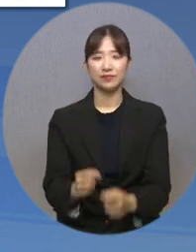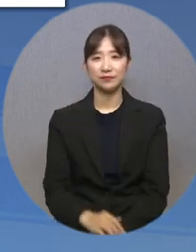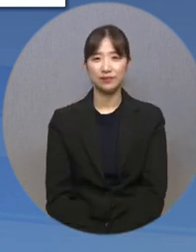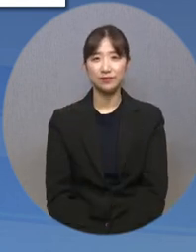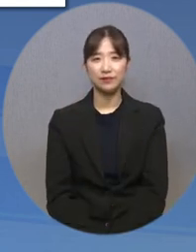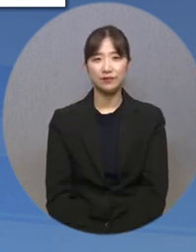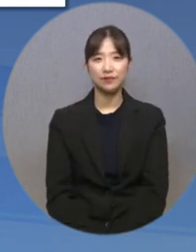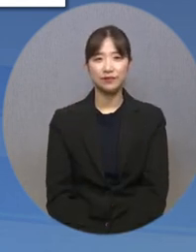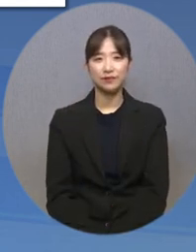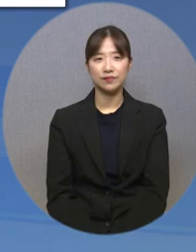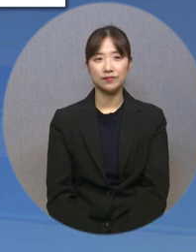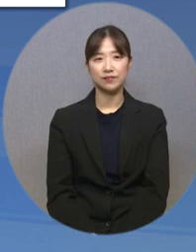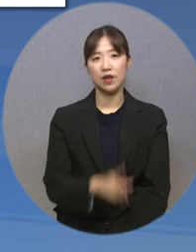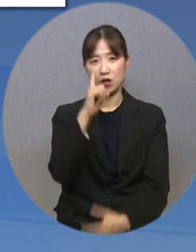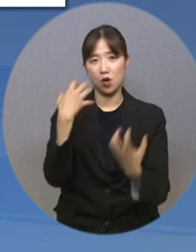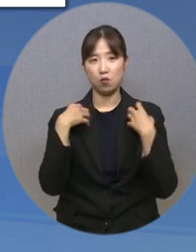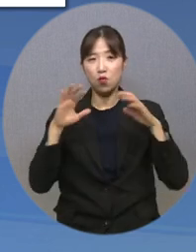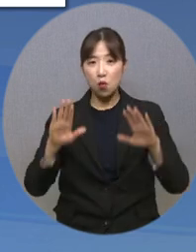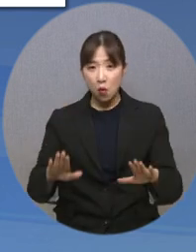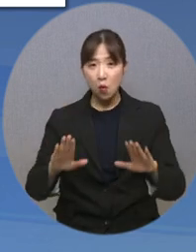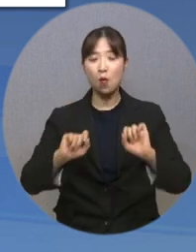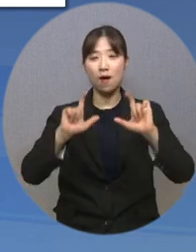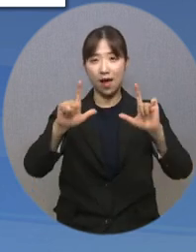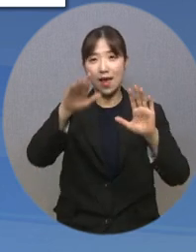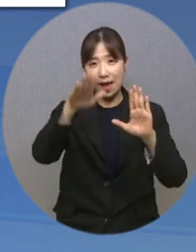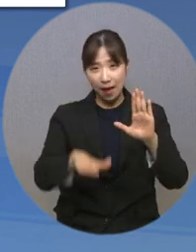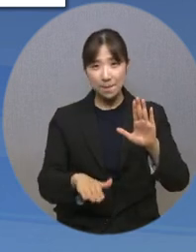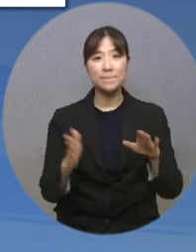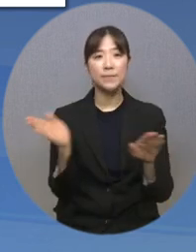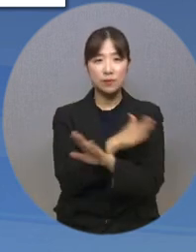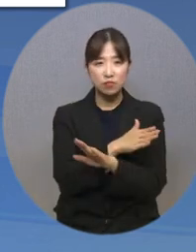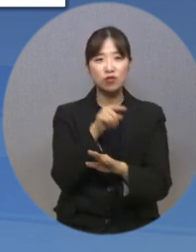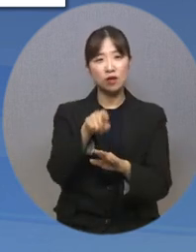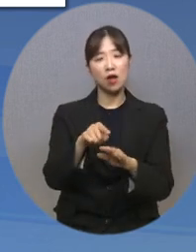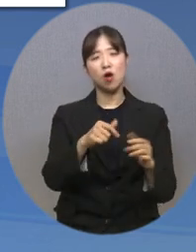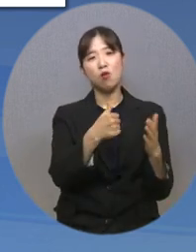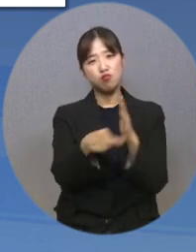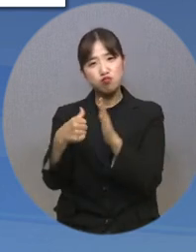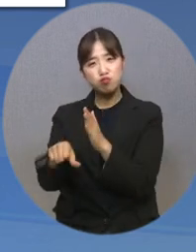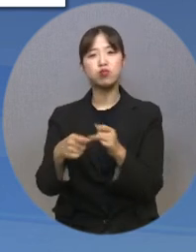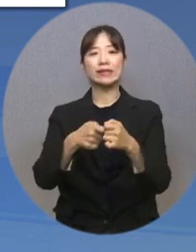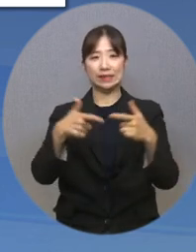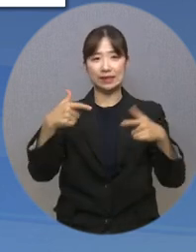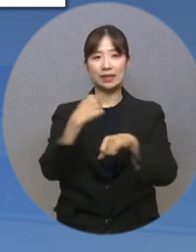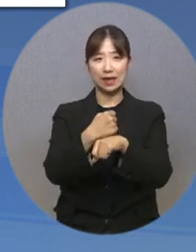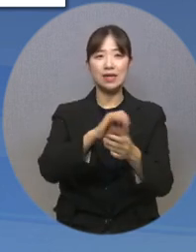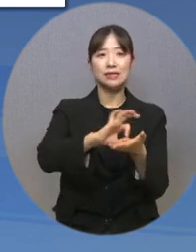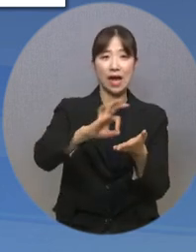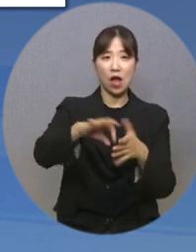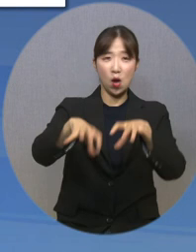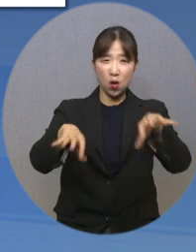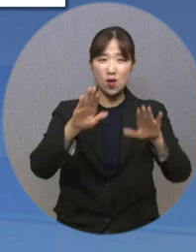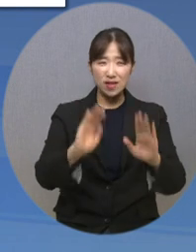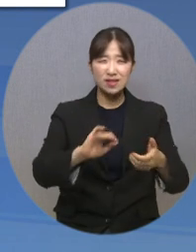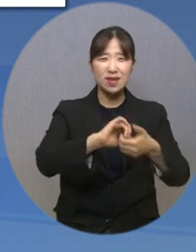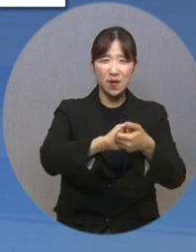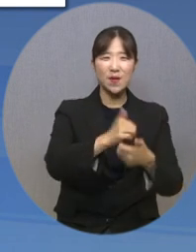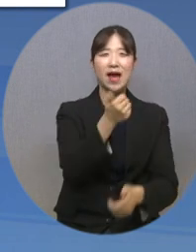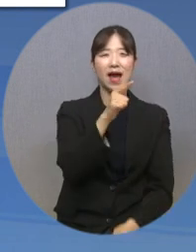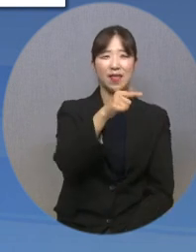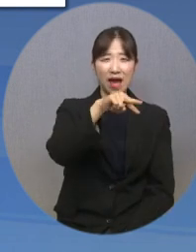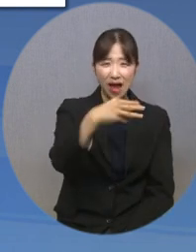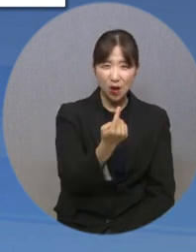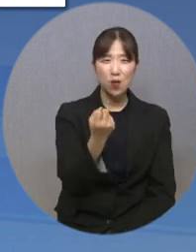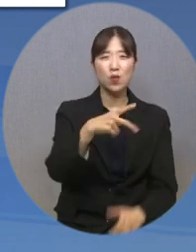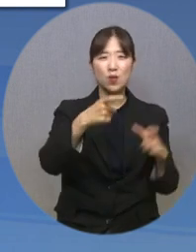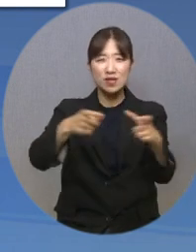설명했습니다. 정부는 올해 하반기부터 농식품 바우처로 살 수 있는 품목을 늘리고 사용처도 현재 농협 하나로마트와